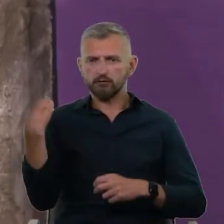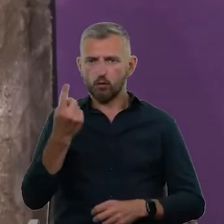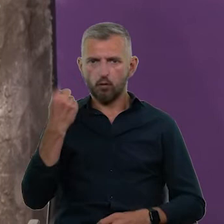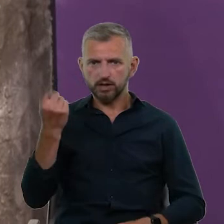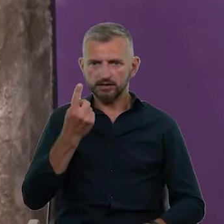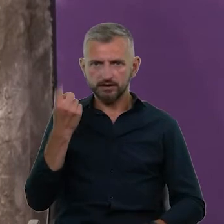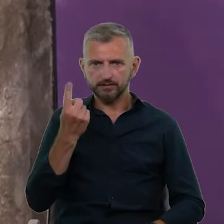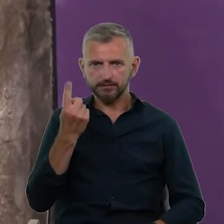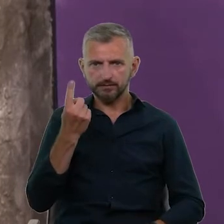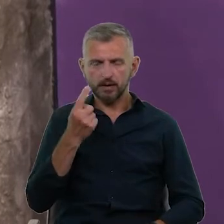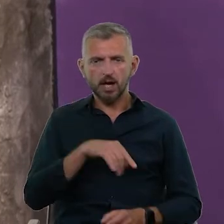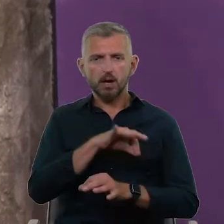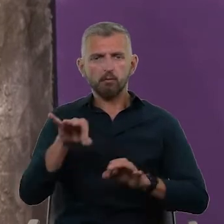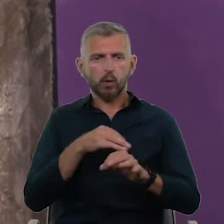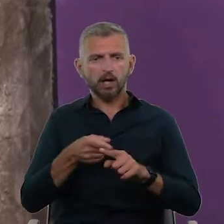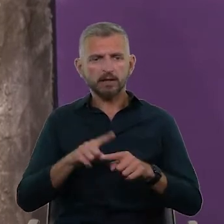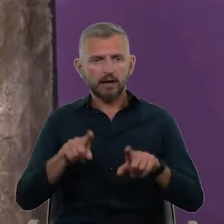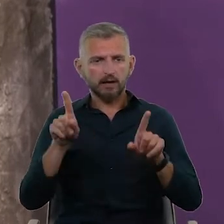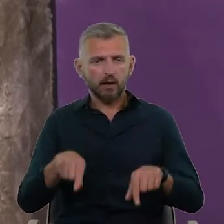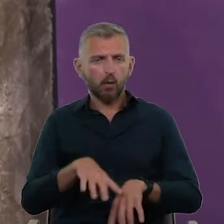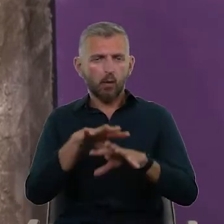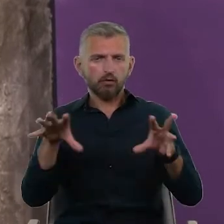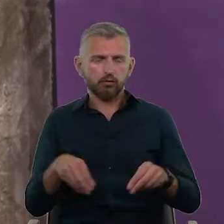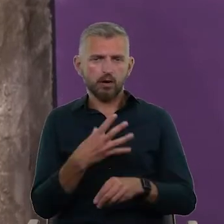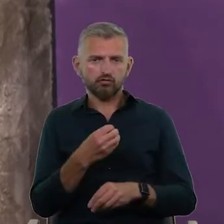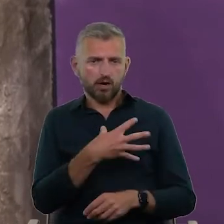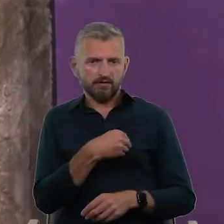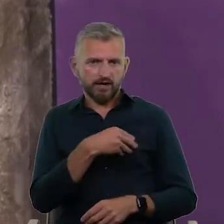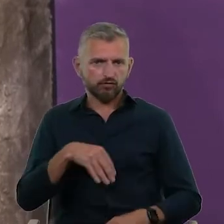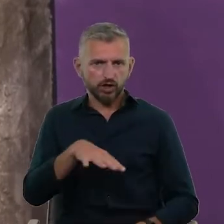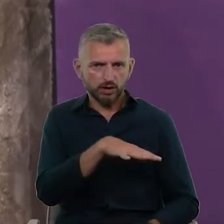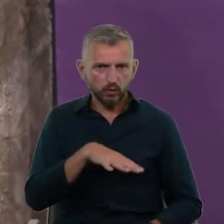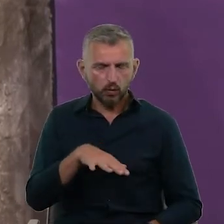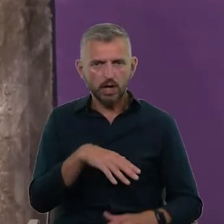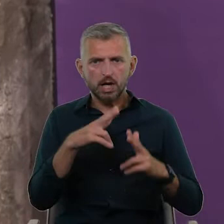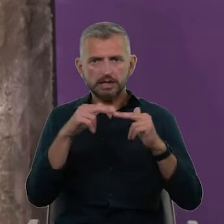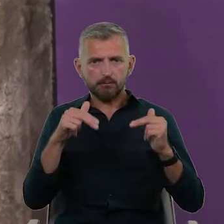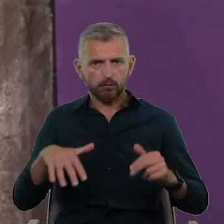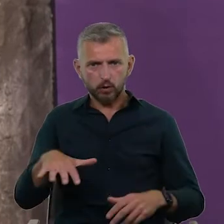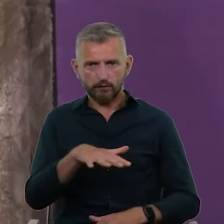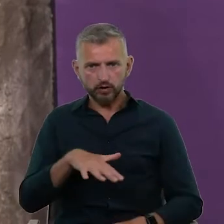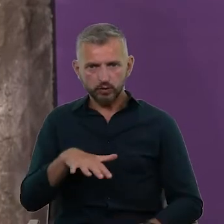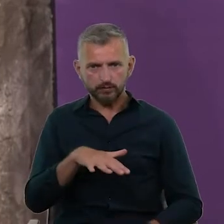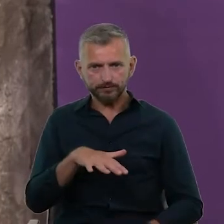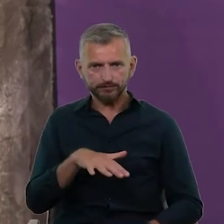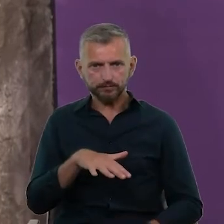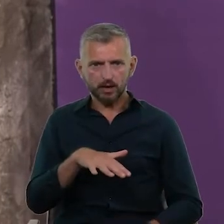області. Проект цей також захоплює ще Львівщину, Дніпропетровщину, Чернівецьку область